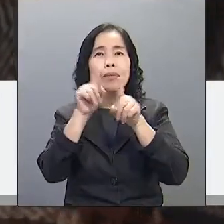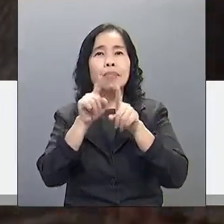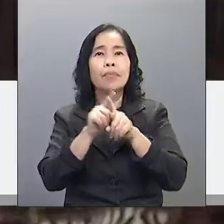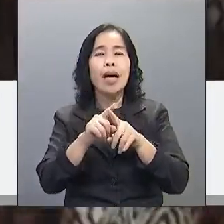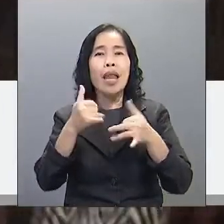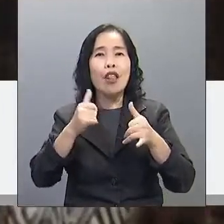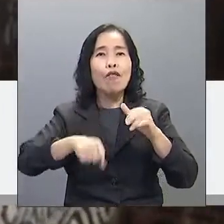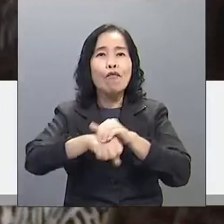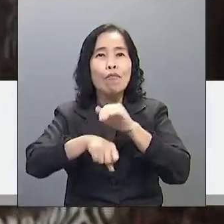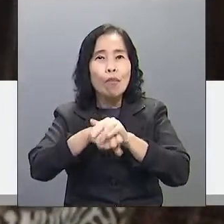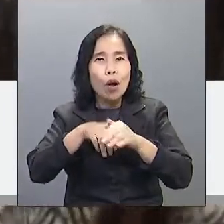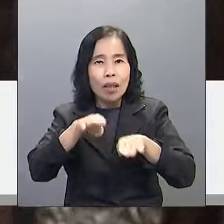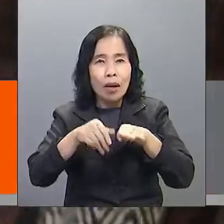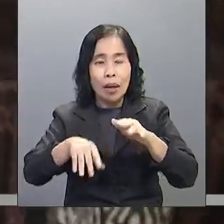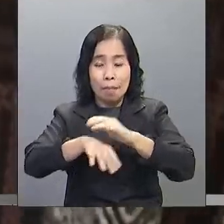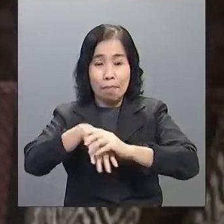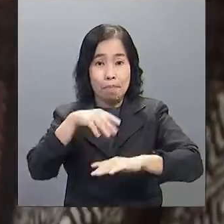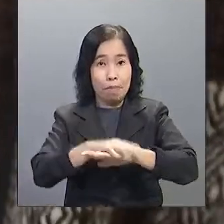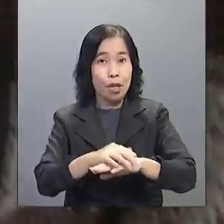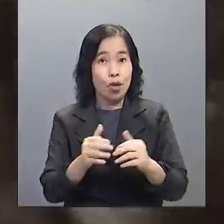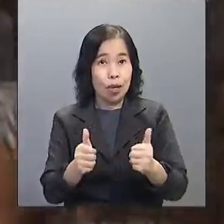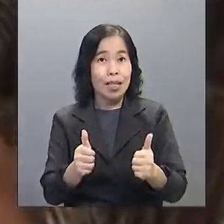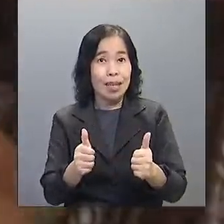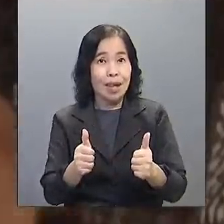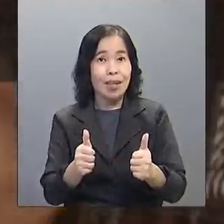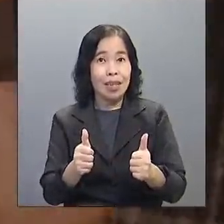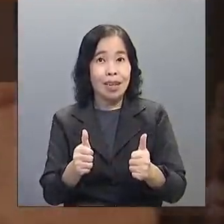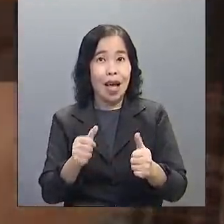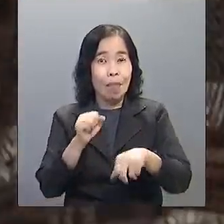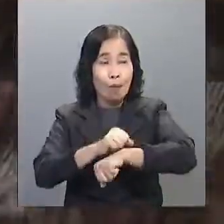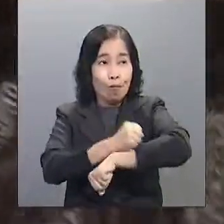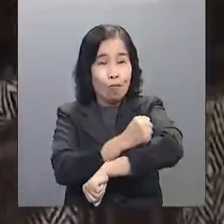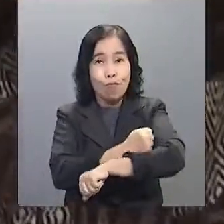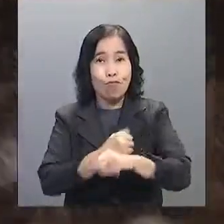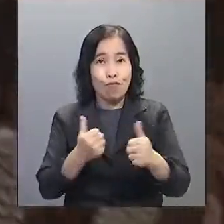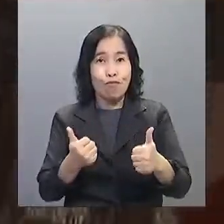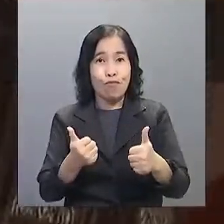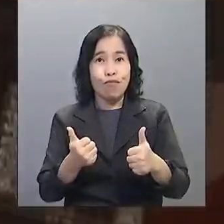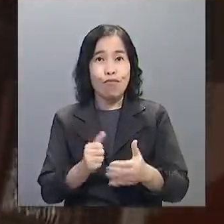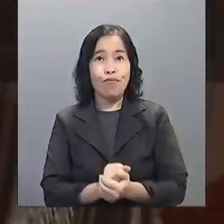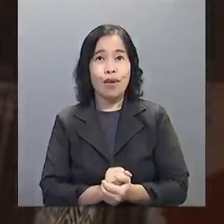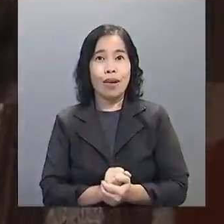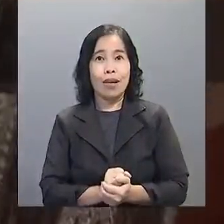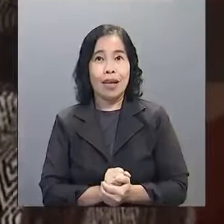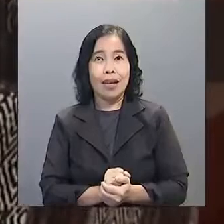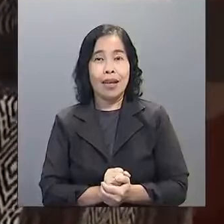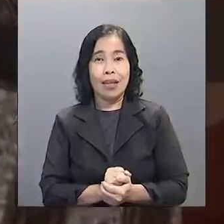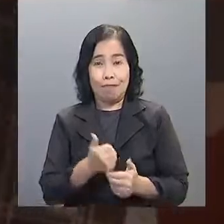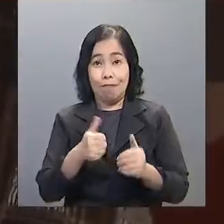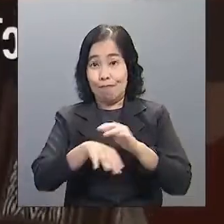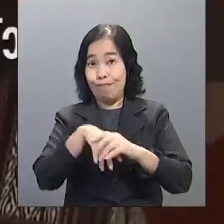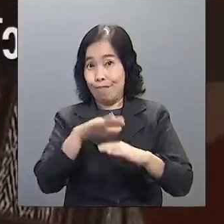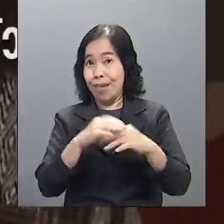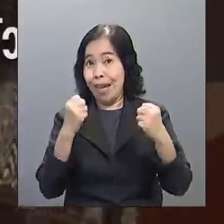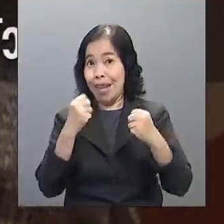ตบอลมือก็อย่างนี้ก่อนตบเราก่อนอันนี้ก็กลัว ทำร้ายเราไ